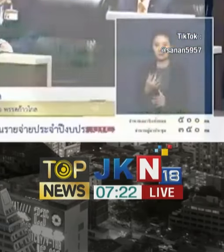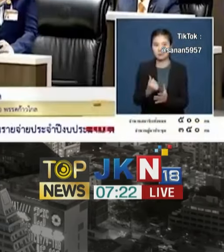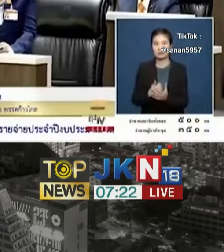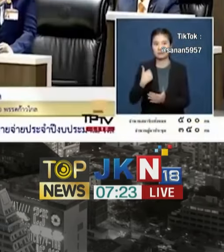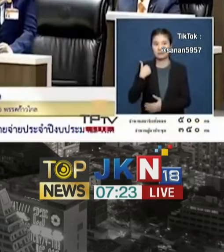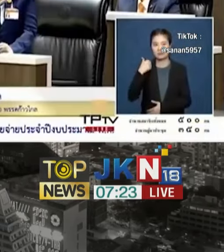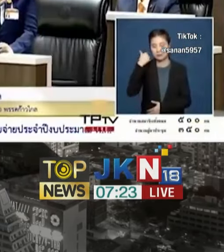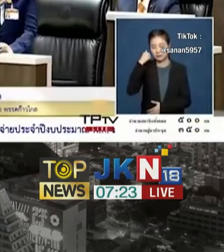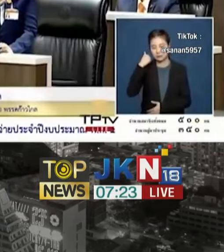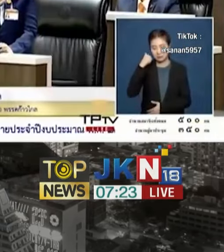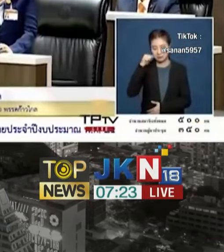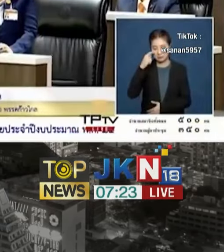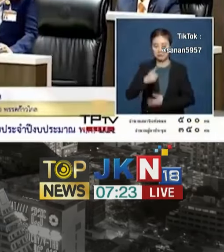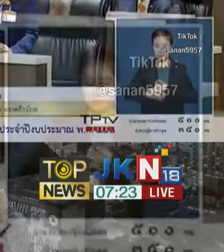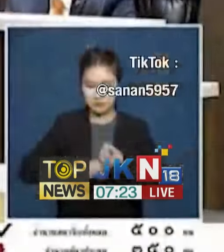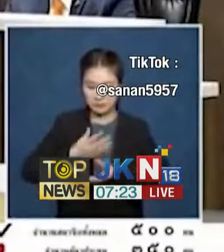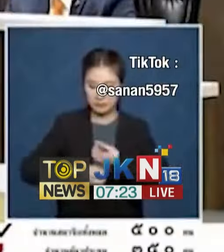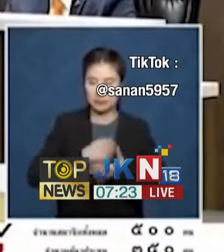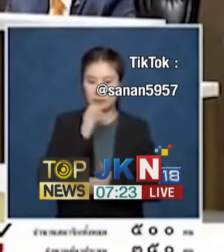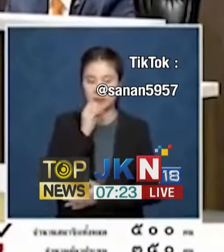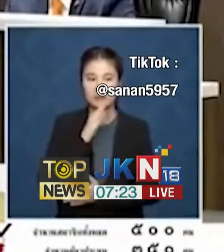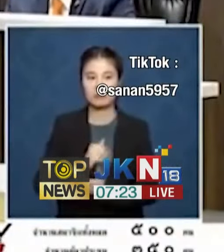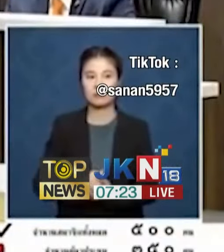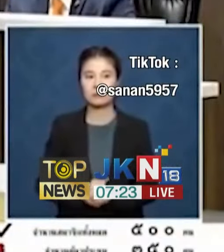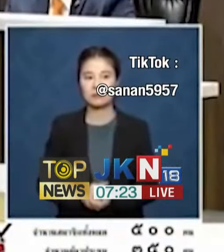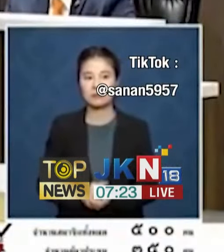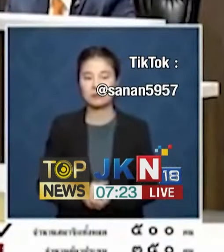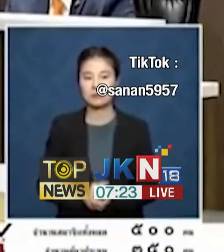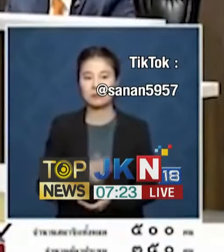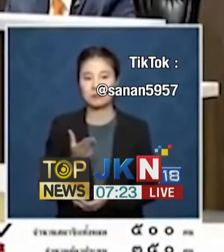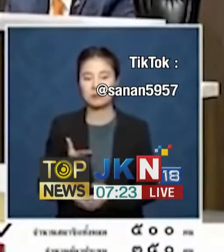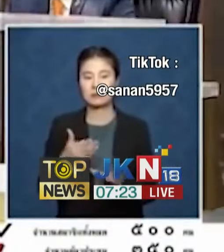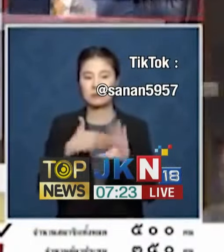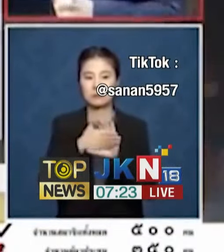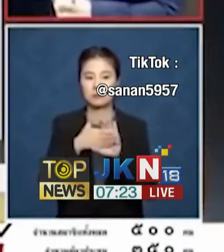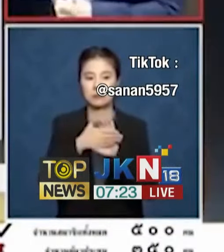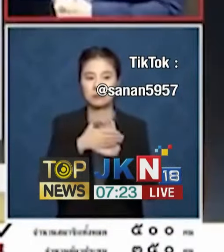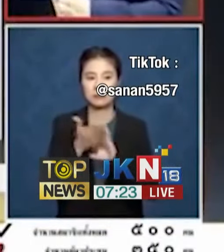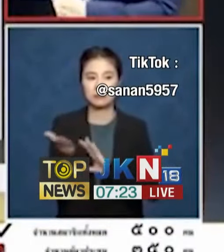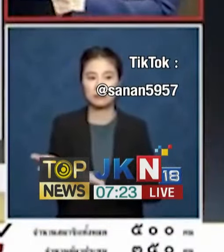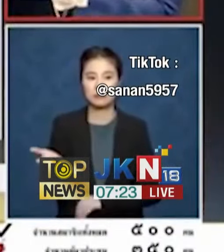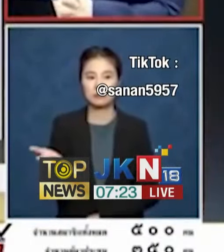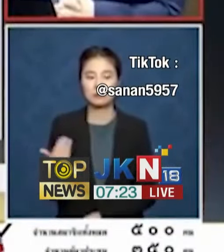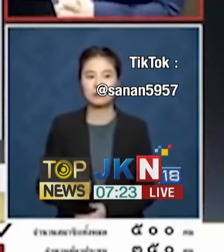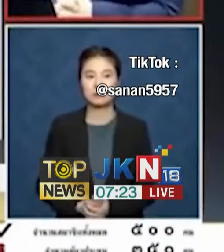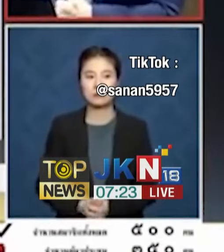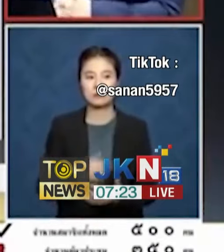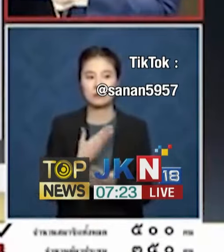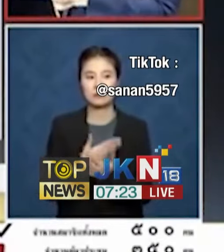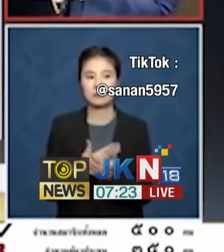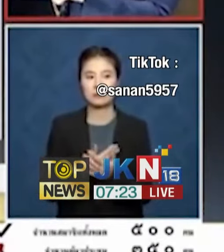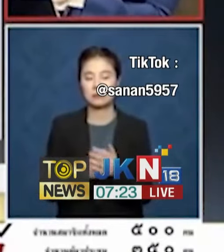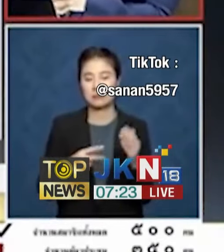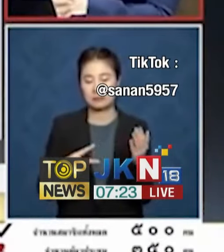ะ อันนี้คงเป็นรสนิยมส่วนบุคคลของผมเองผมชอบดูและฟังการอภิปรายแบบไม่มีโพยไม่มีส